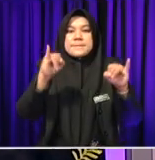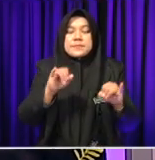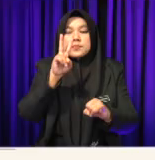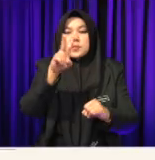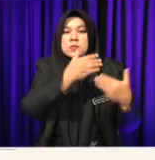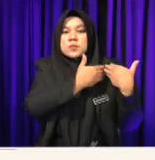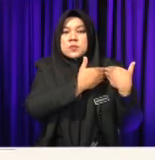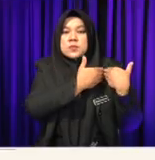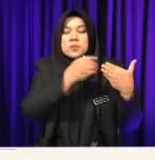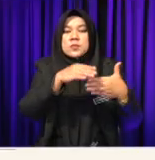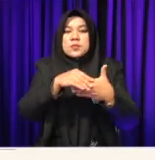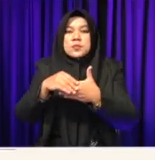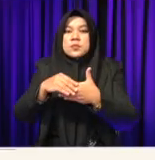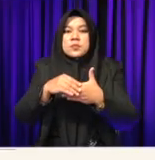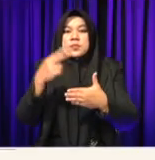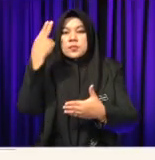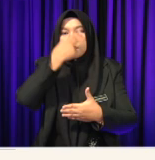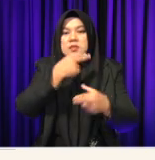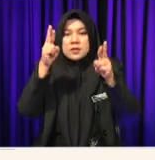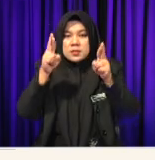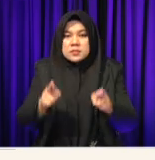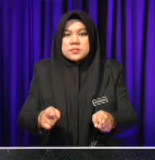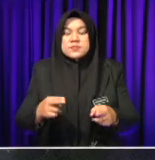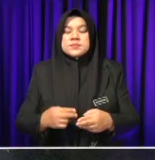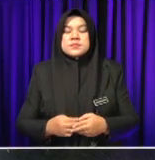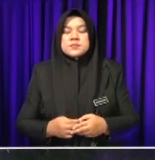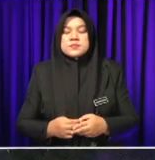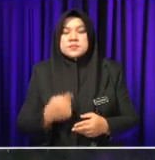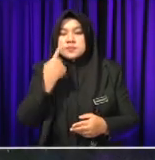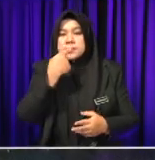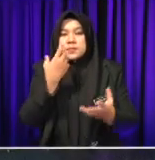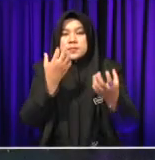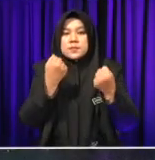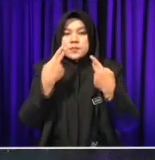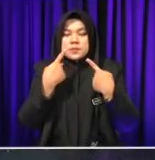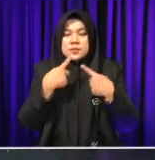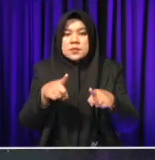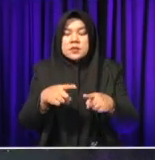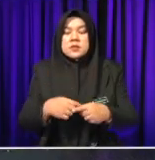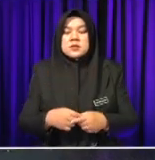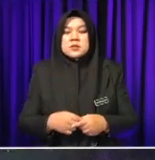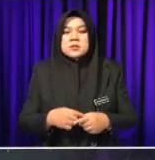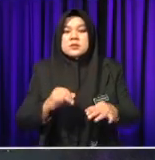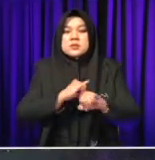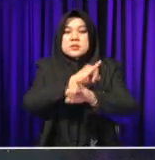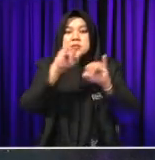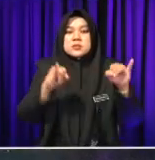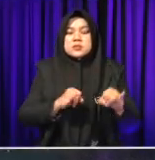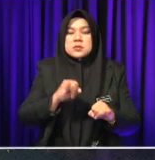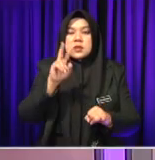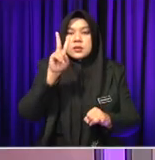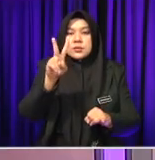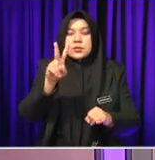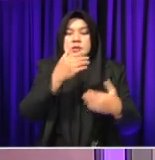pemimpin terhadap rakyat okey siapa Nak jawab Cuba jawab Jelaskan di sini okey dua